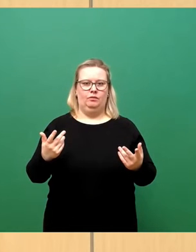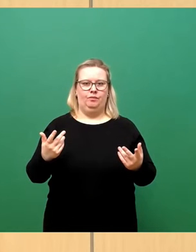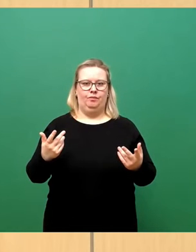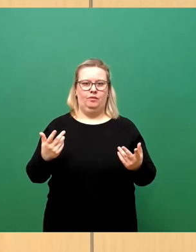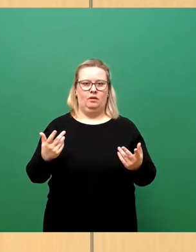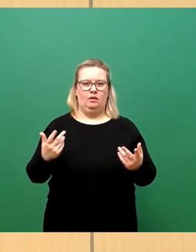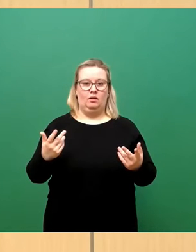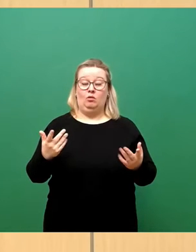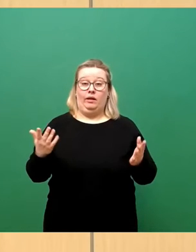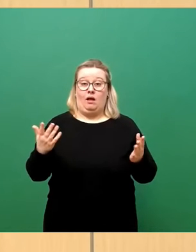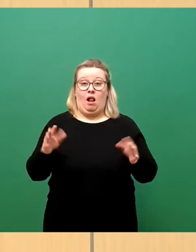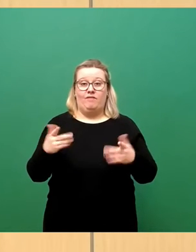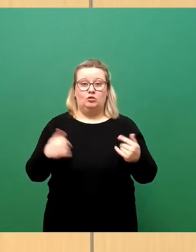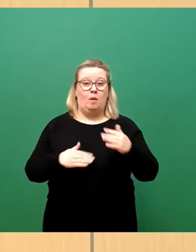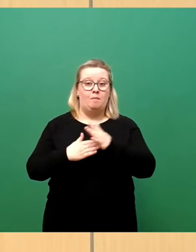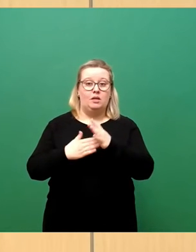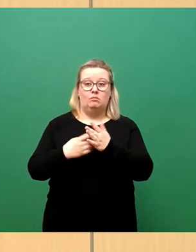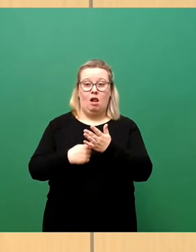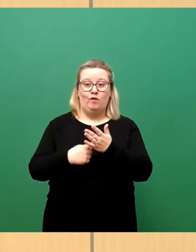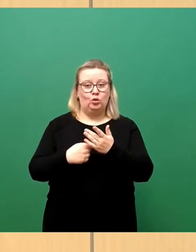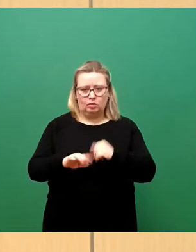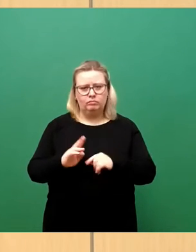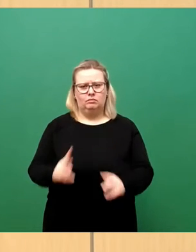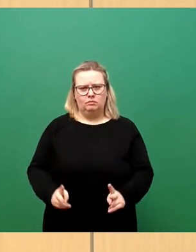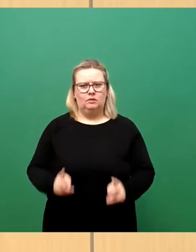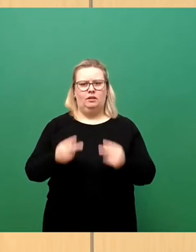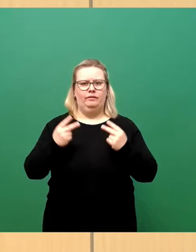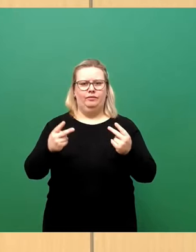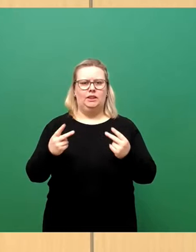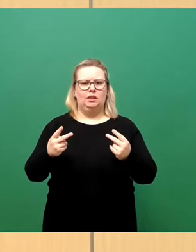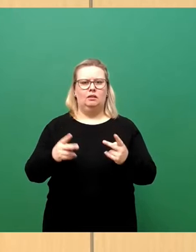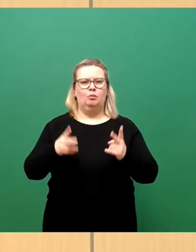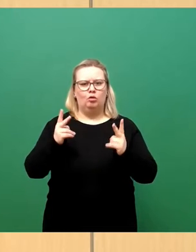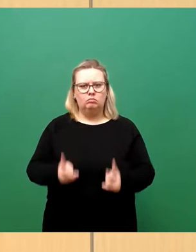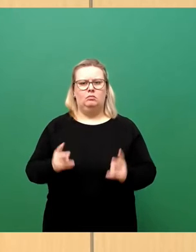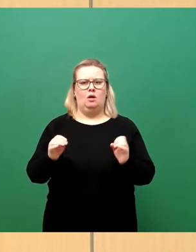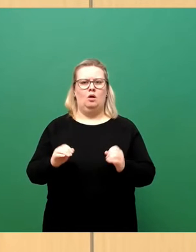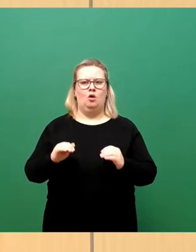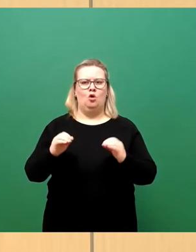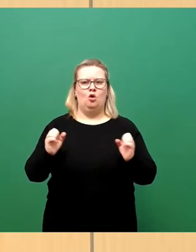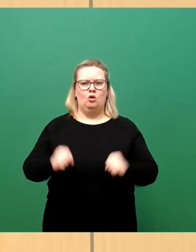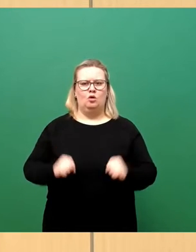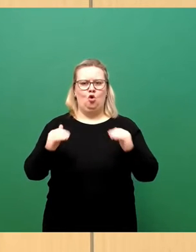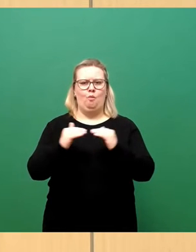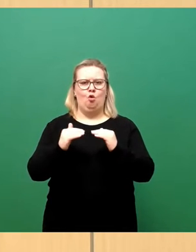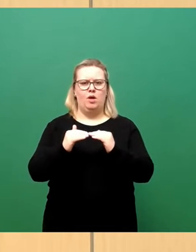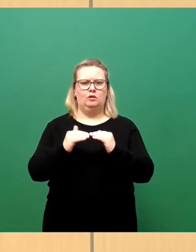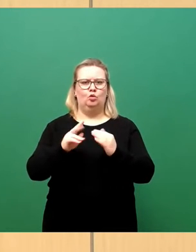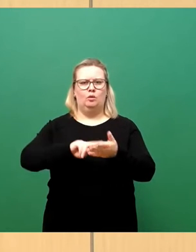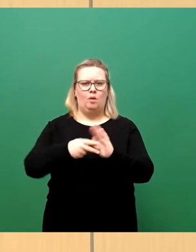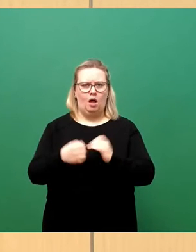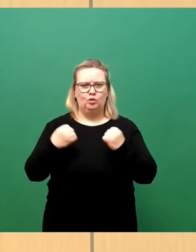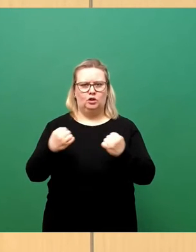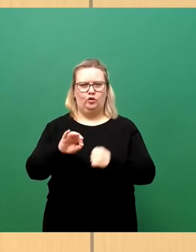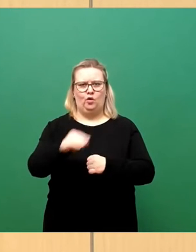noch als irgendwelche Maximalforderungen durchzusetzen, dass es tragfähige Kompromisse gibt und dass es vor allem Planungssicherheit für den